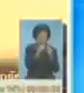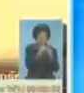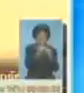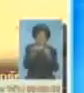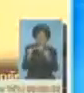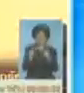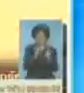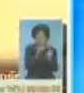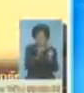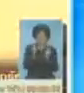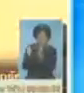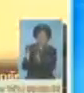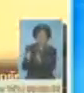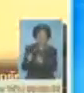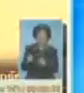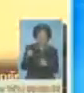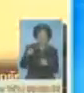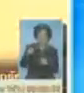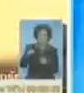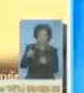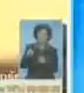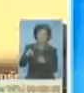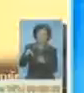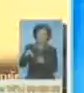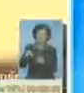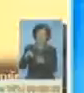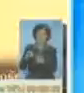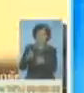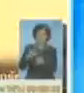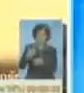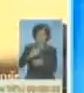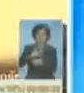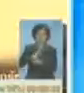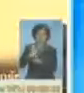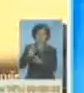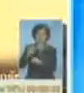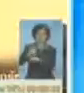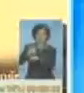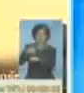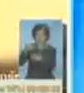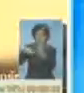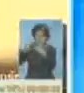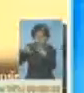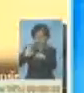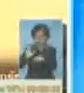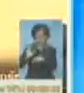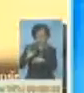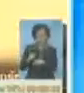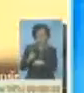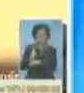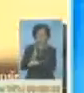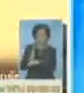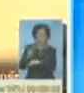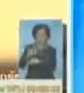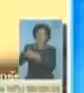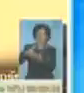รู้หลักเกณฑ์เหมือนอย่างผู้ว่าในพื้นที่ที่เขาอธิบายให้ชาวบ้านฟังหรือเปล่าว่าคือคนที่มาก่อเหตุกระตั้งใจกระทำรุนแรงต่อเจ้าหน้า